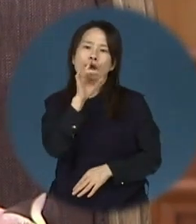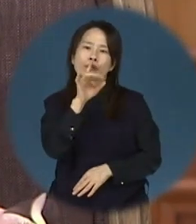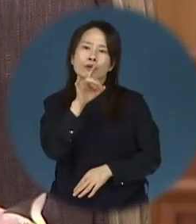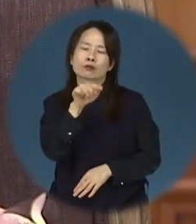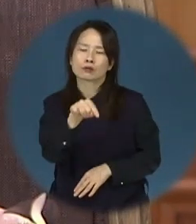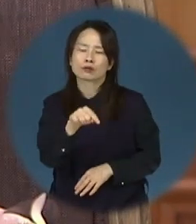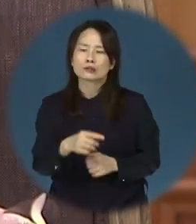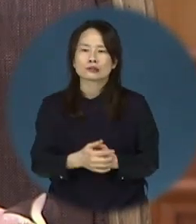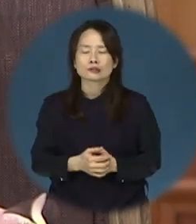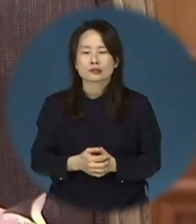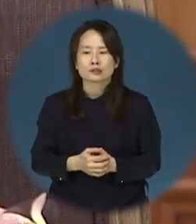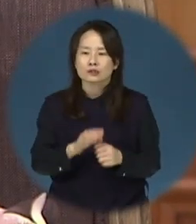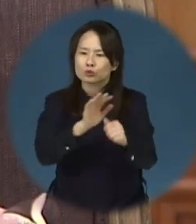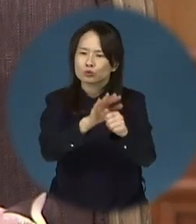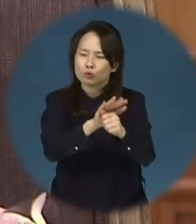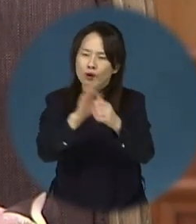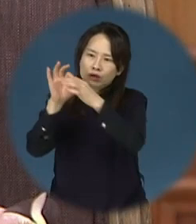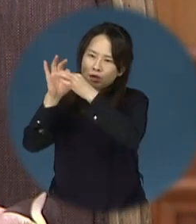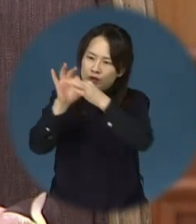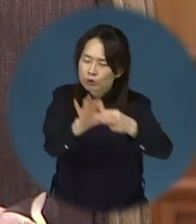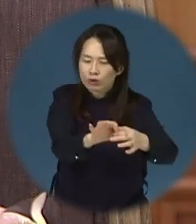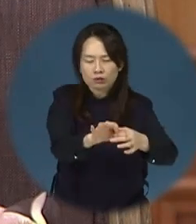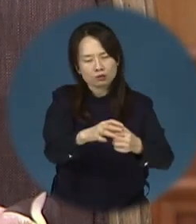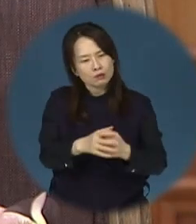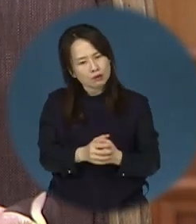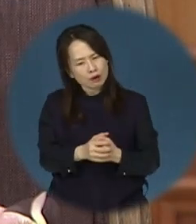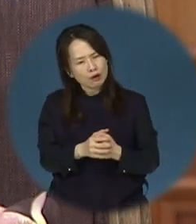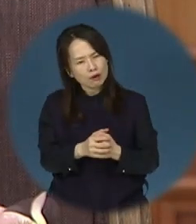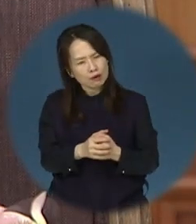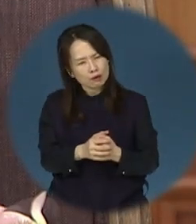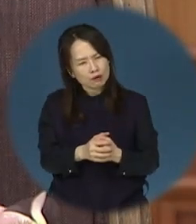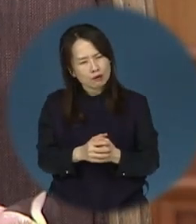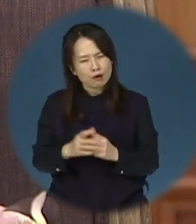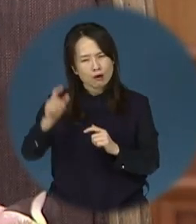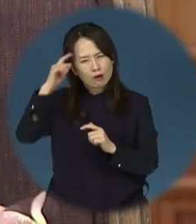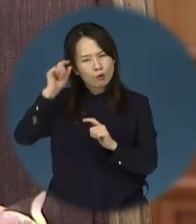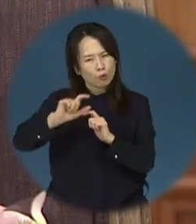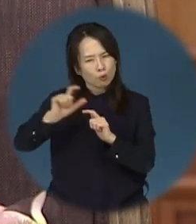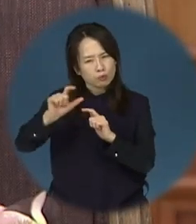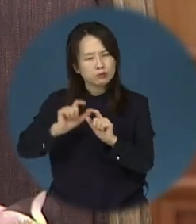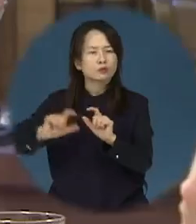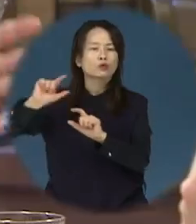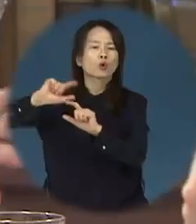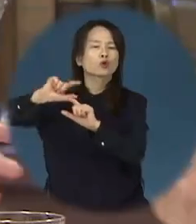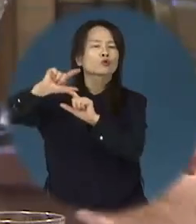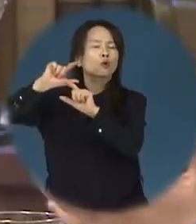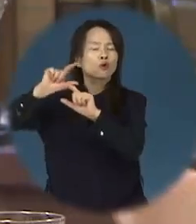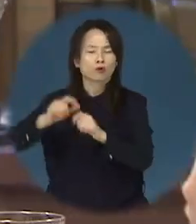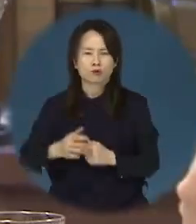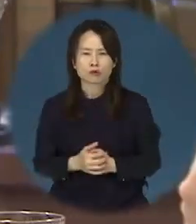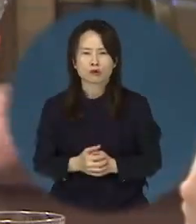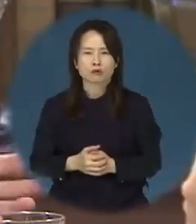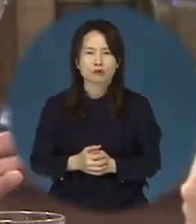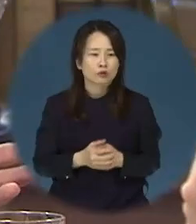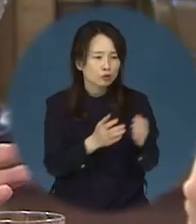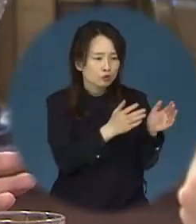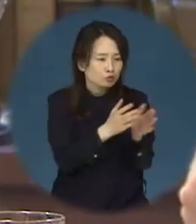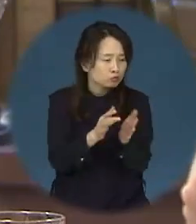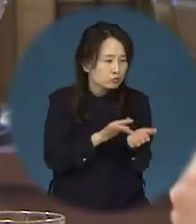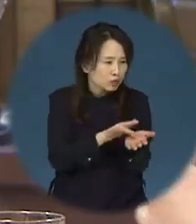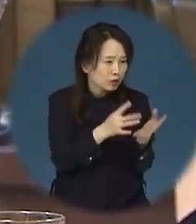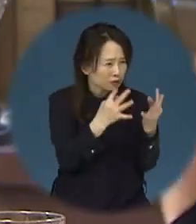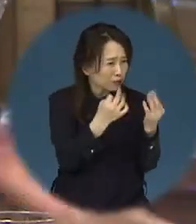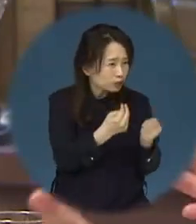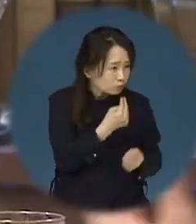느낌. 저렇게 하다가 이약 가지고 될까? 그렇죠. 과연 찌지도 않았는데 준비된 약이나 뭐 이런 게 많지도 않을 거고.